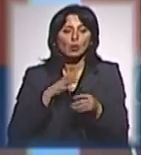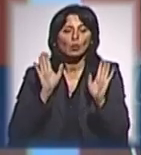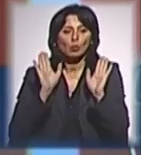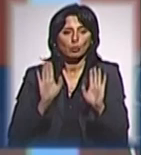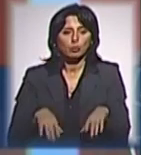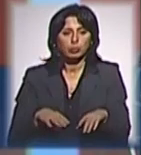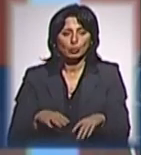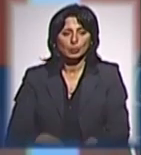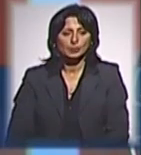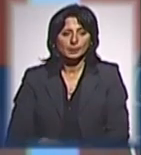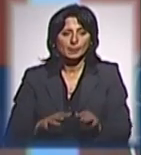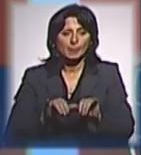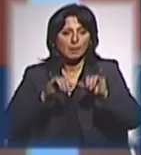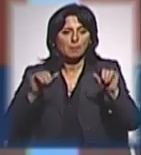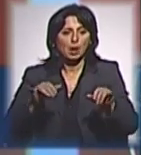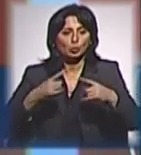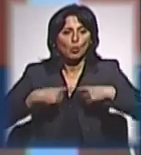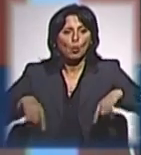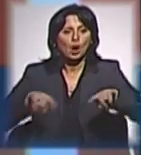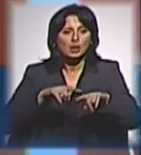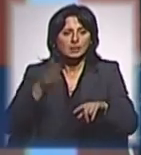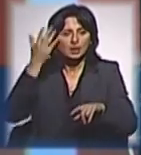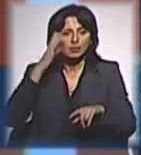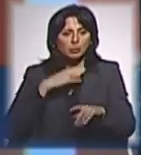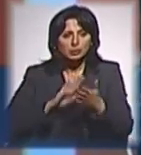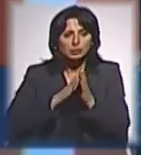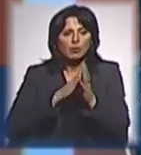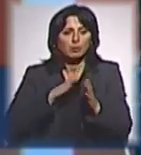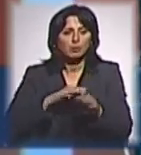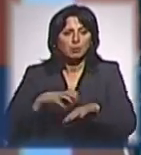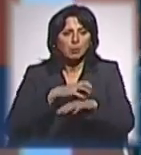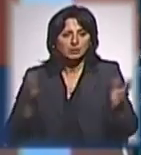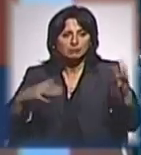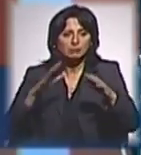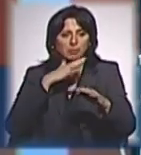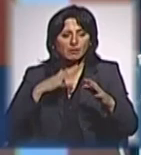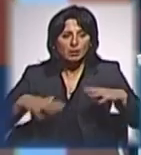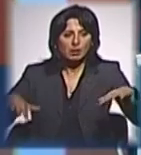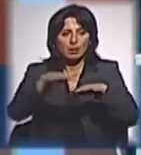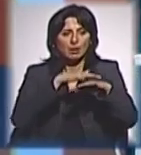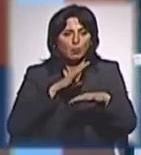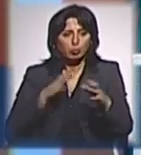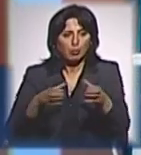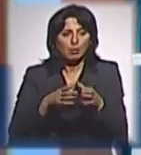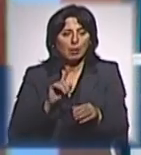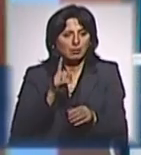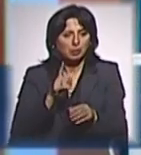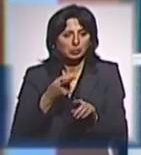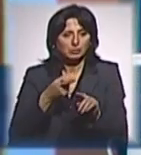უფრო ფართო კოალიციაზე და არასაპარლამენტო ოპოზიციის უფრო დიდი ნაწილის